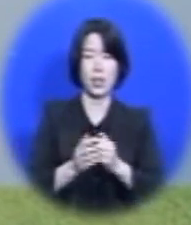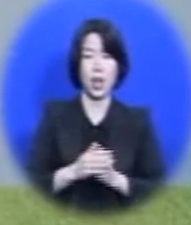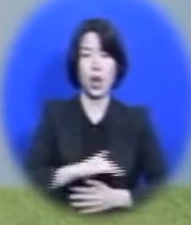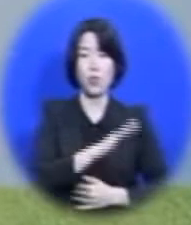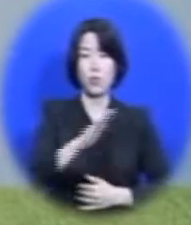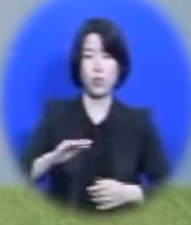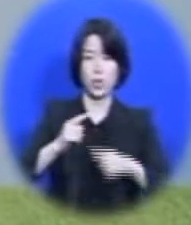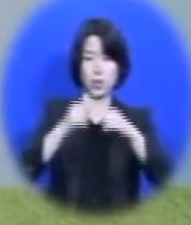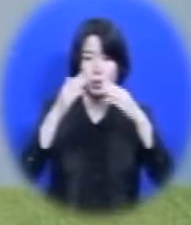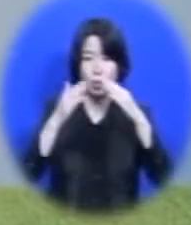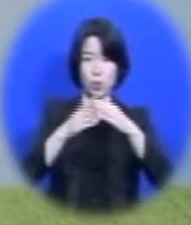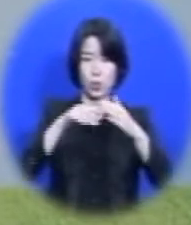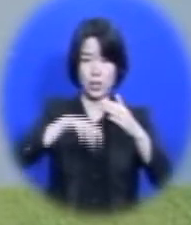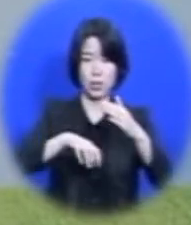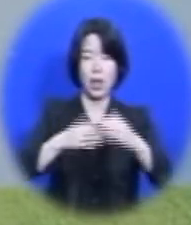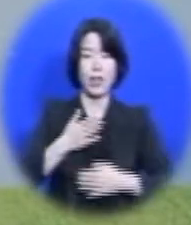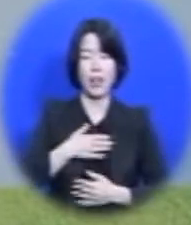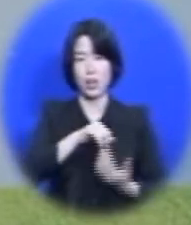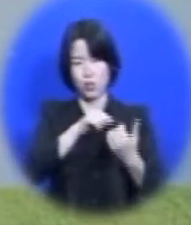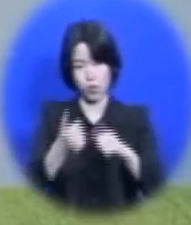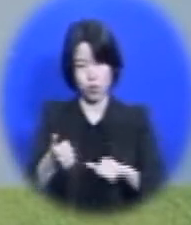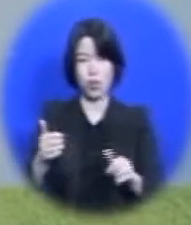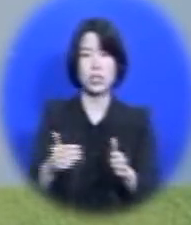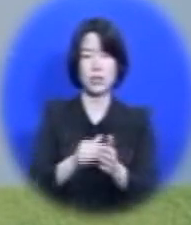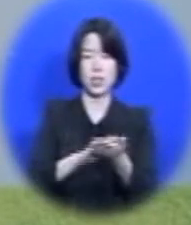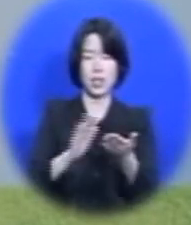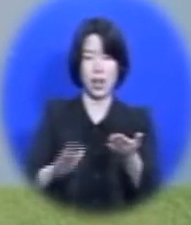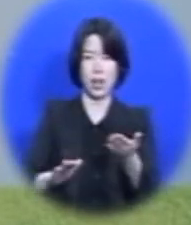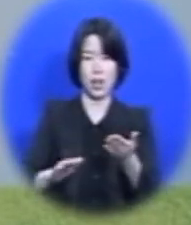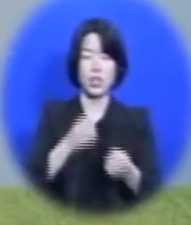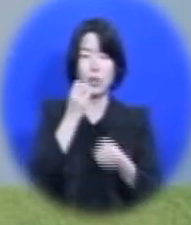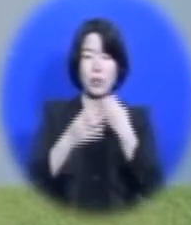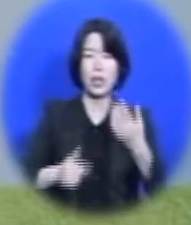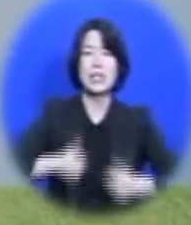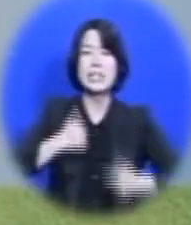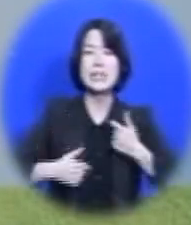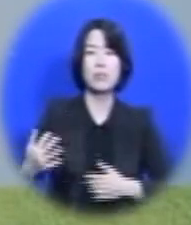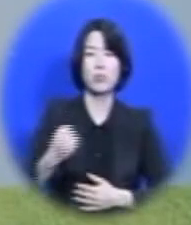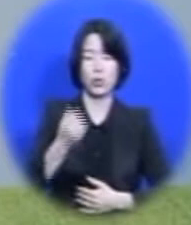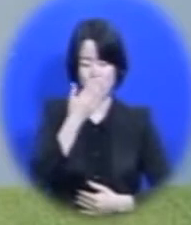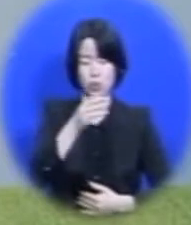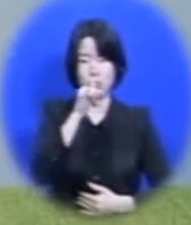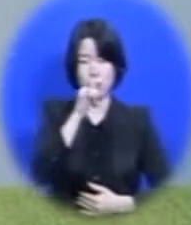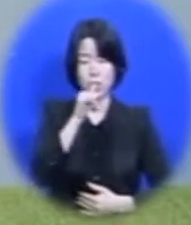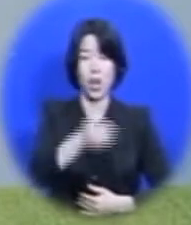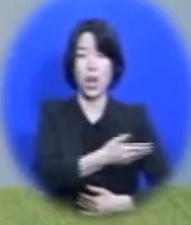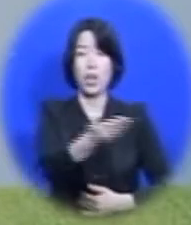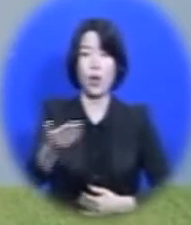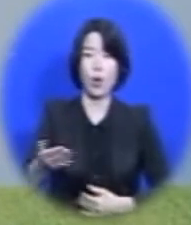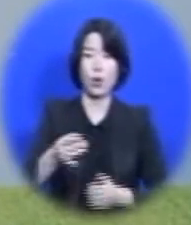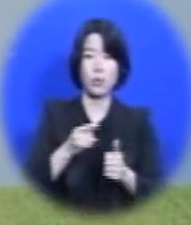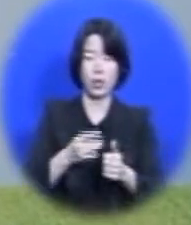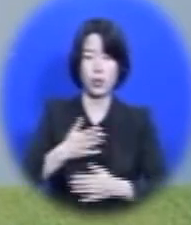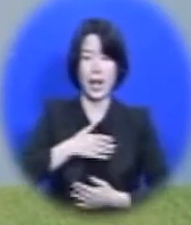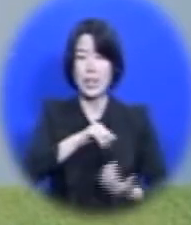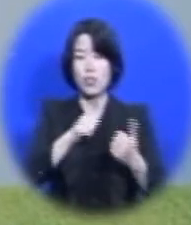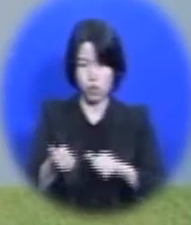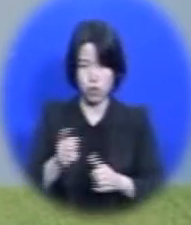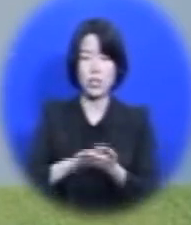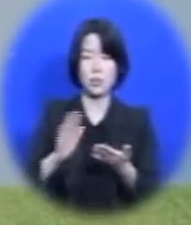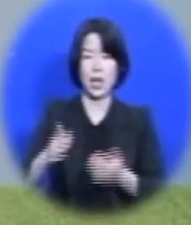교회에서 나는 죽었습니다 라는 고백을 기쁨으로 하는 겁니다. 여러분들에게도 나는 죽었습니다,